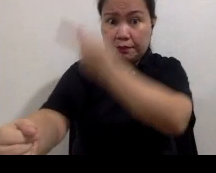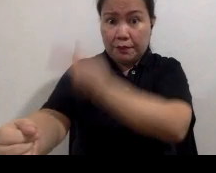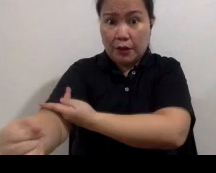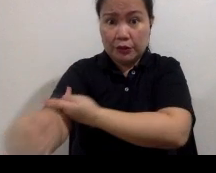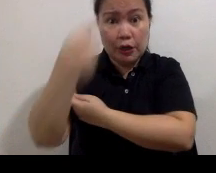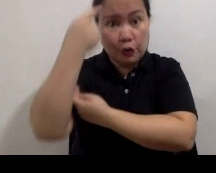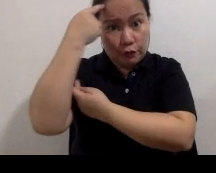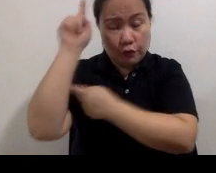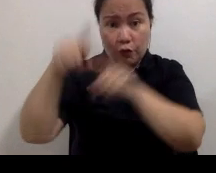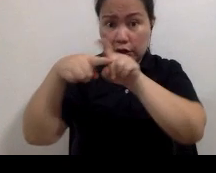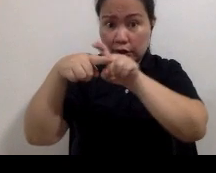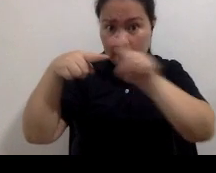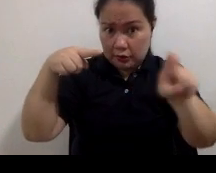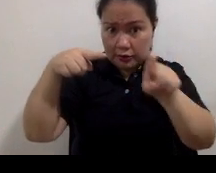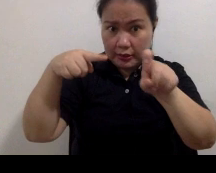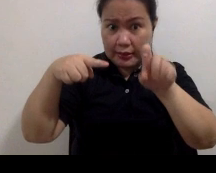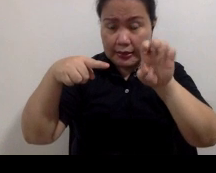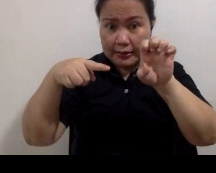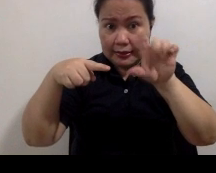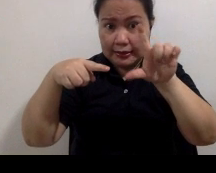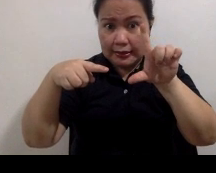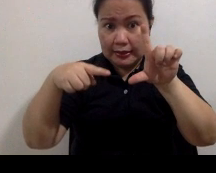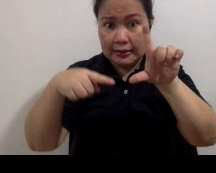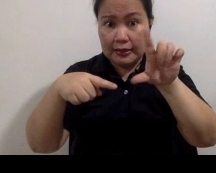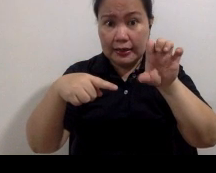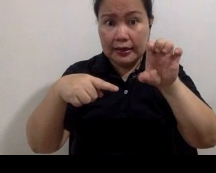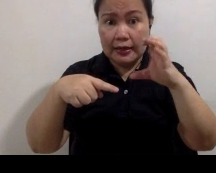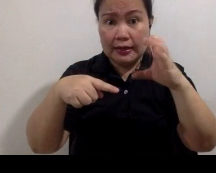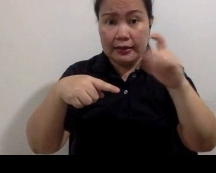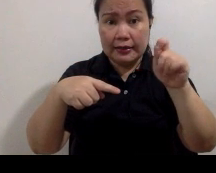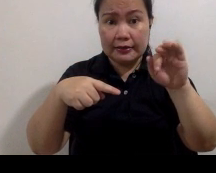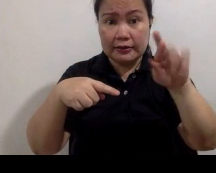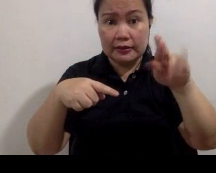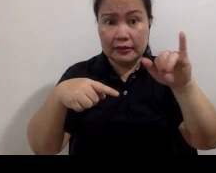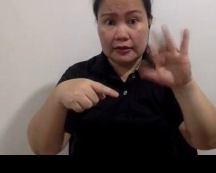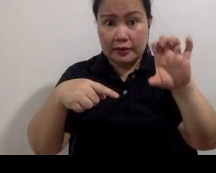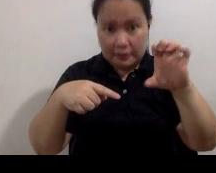namang pinagmulan ng kuryente. Yung iba naman ay